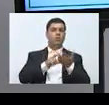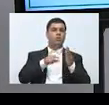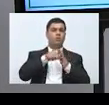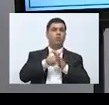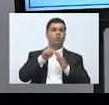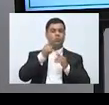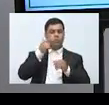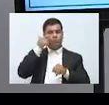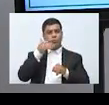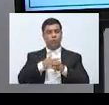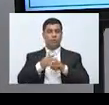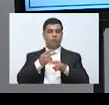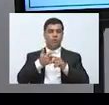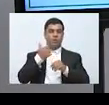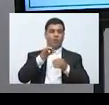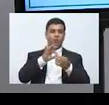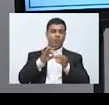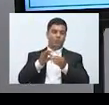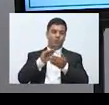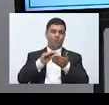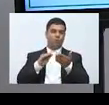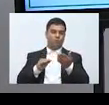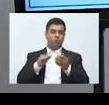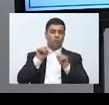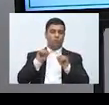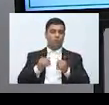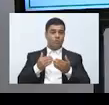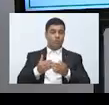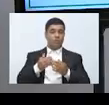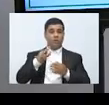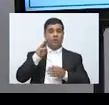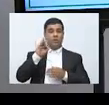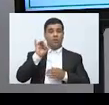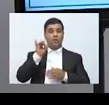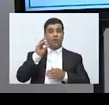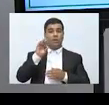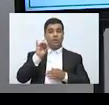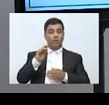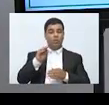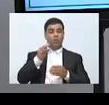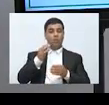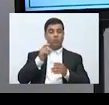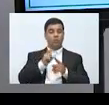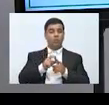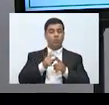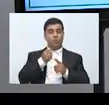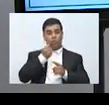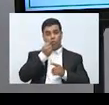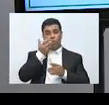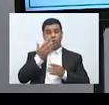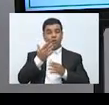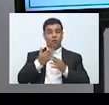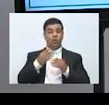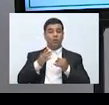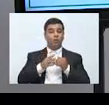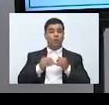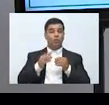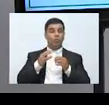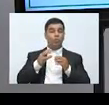asosida gaplar tuzish mumkin bo'ladi. Demak, tayanch so'zlar gullagan yurtim,